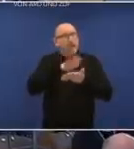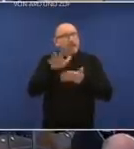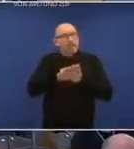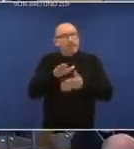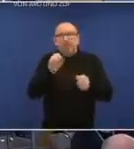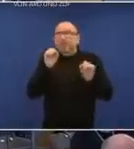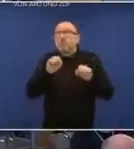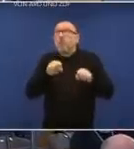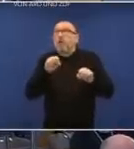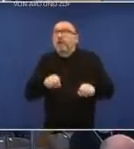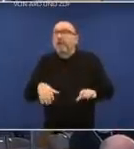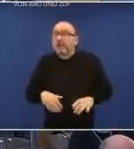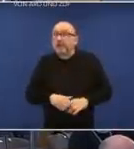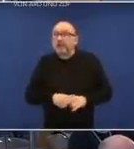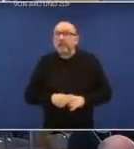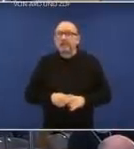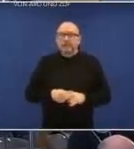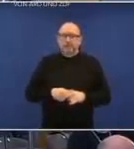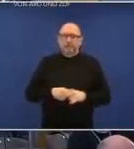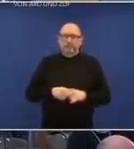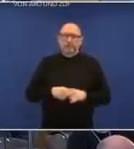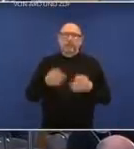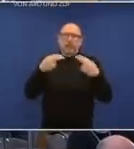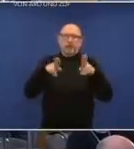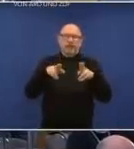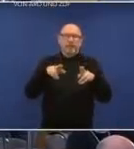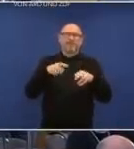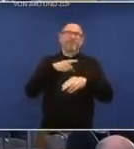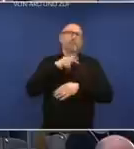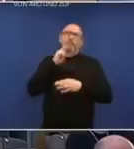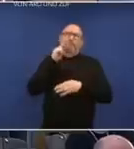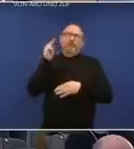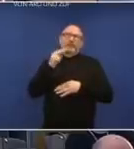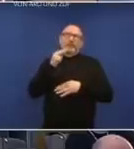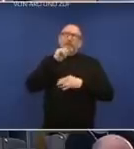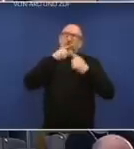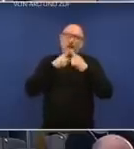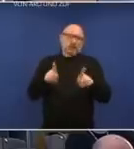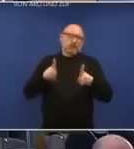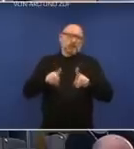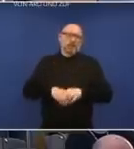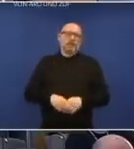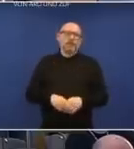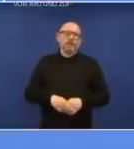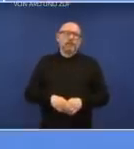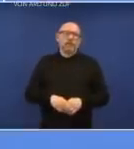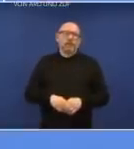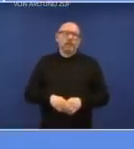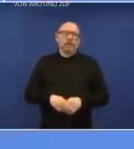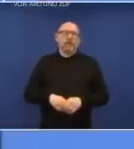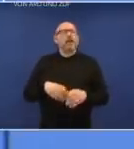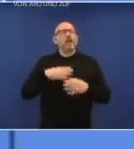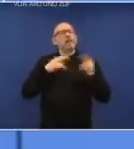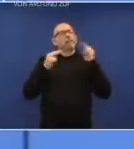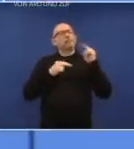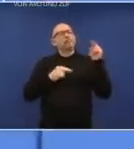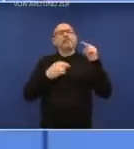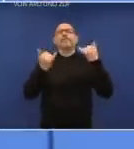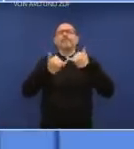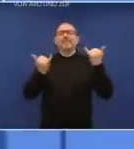sein? Nee, das würde ich so nicht sehen. Also Sie müssen das eigentlich so sehen, dass